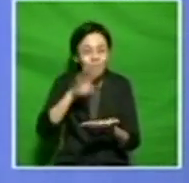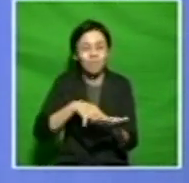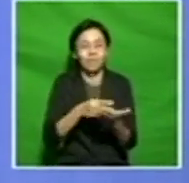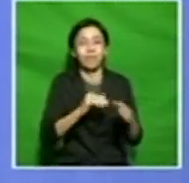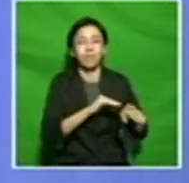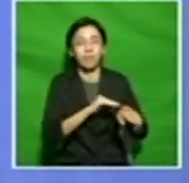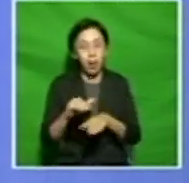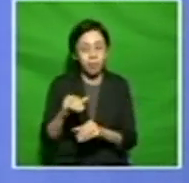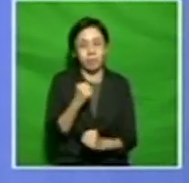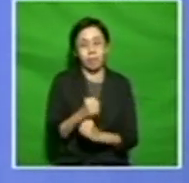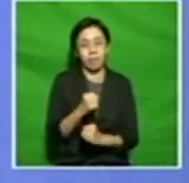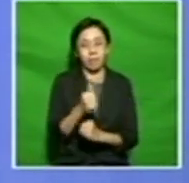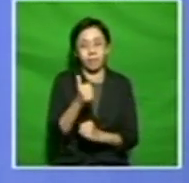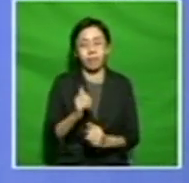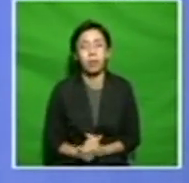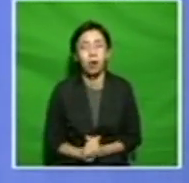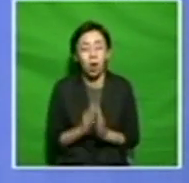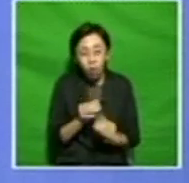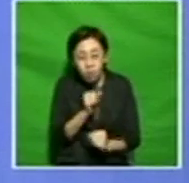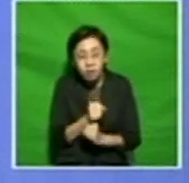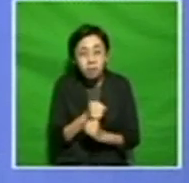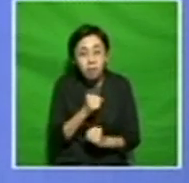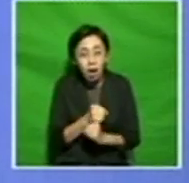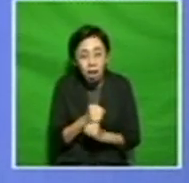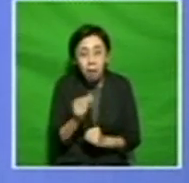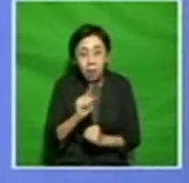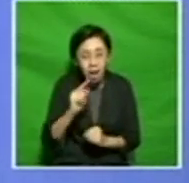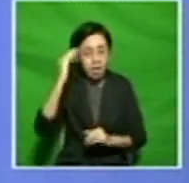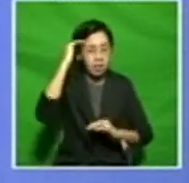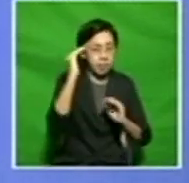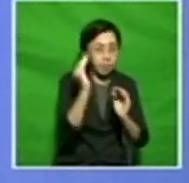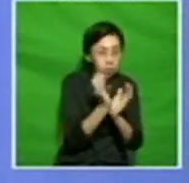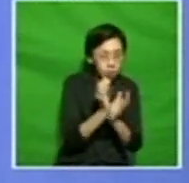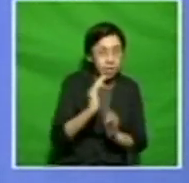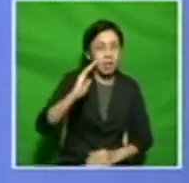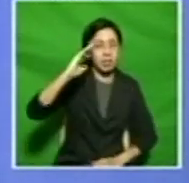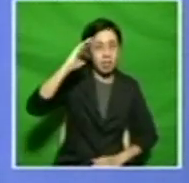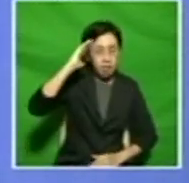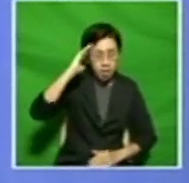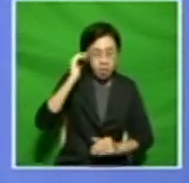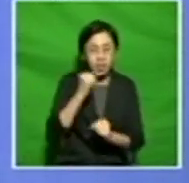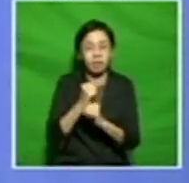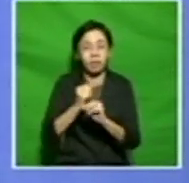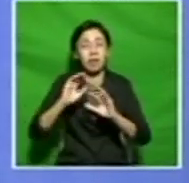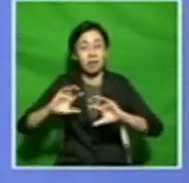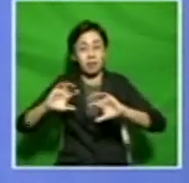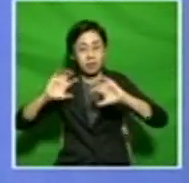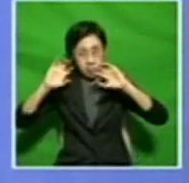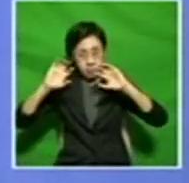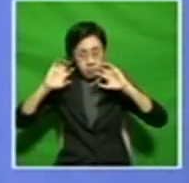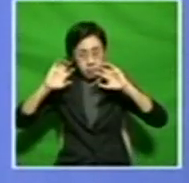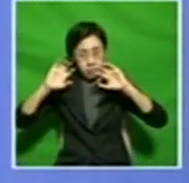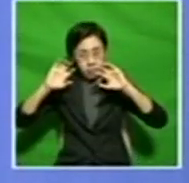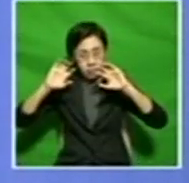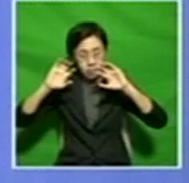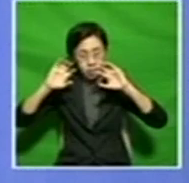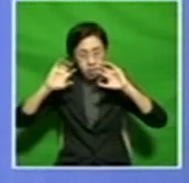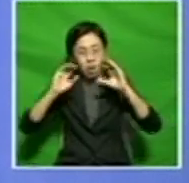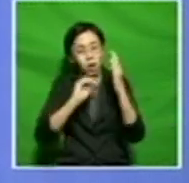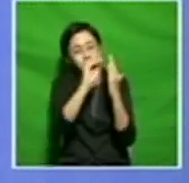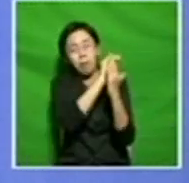ติเพราะคนที่ต้องปฏิบัตินั้นมีตั้งแต่ตำรวจทหารข้าราชการพลเรือนลงไปจนกระทั่งถึงท้